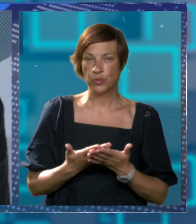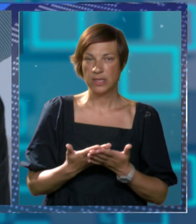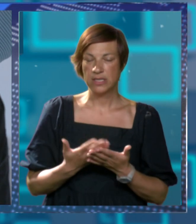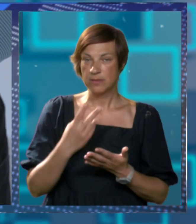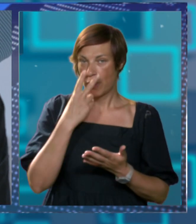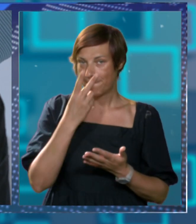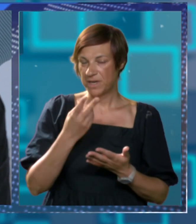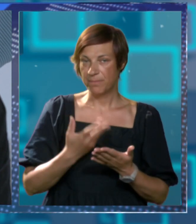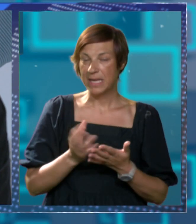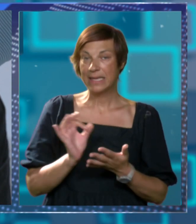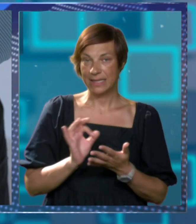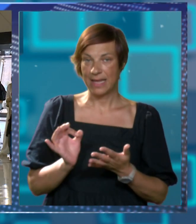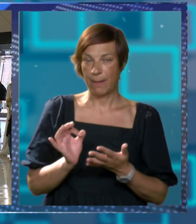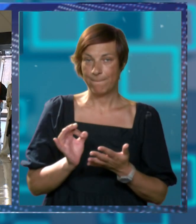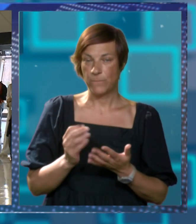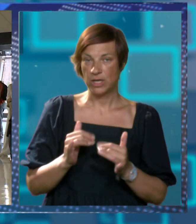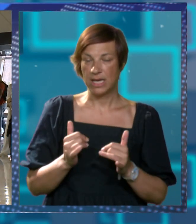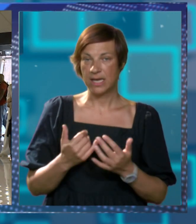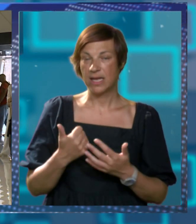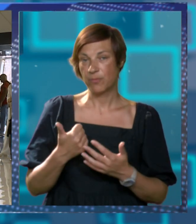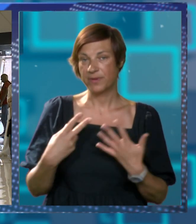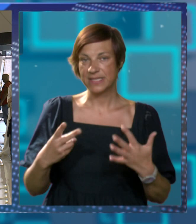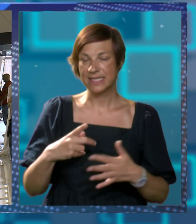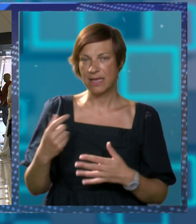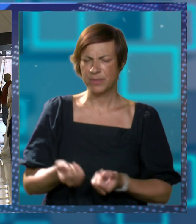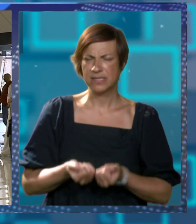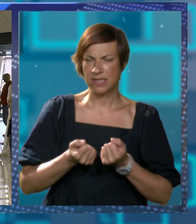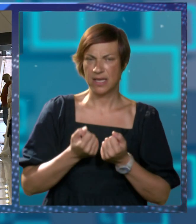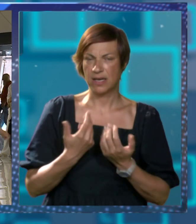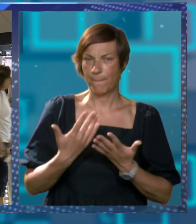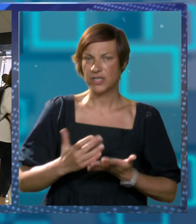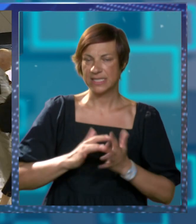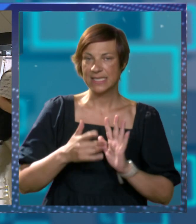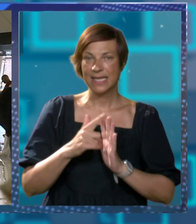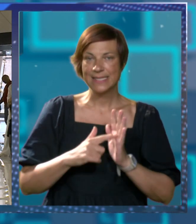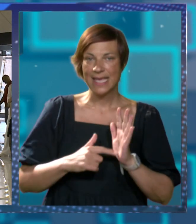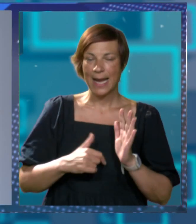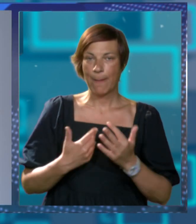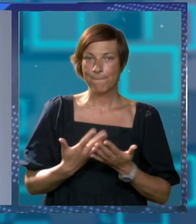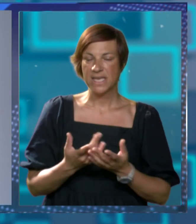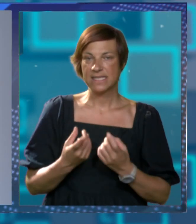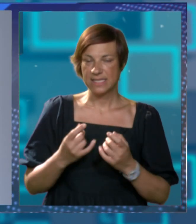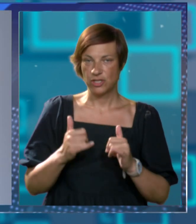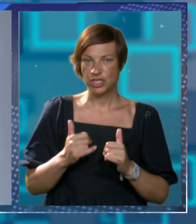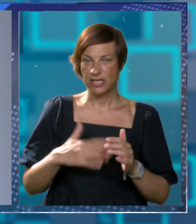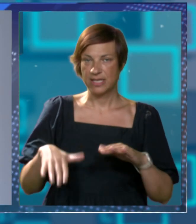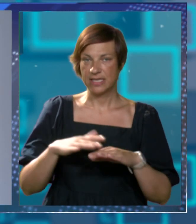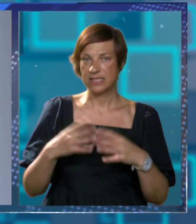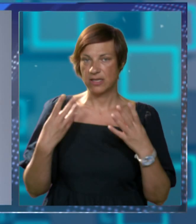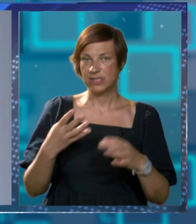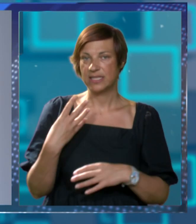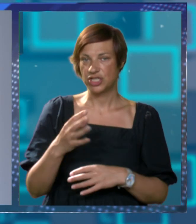smo primijetili da je čak nešto bolje, naravno u prvih 17 dana je teško projicirati za cijeli mjesec, ali ono što je trenutno da je